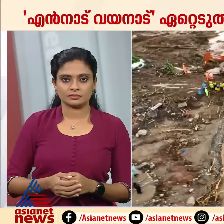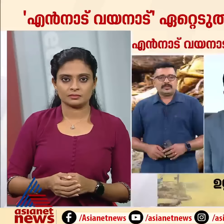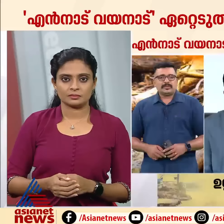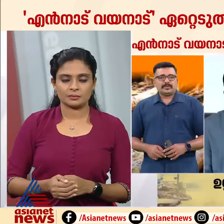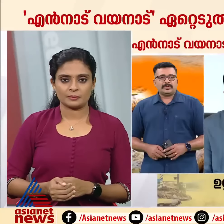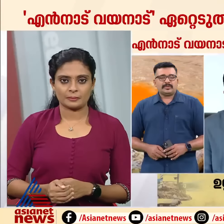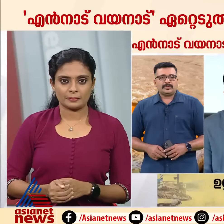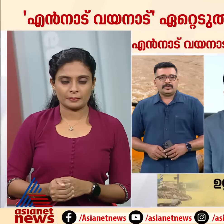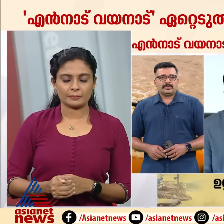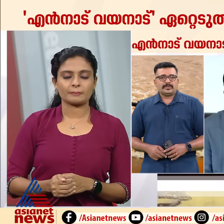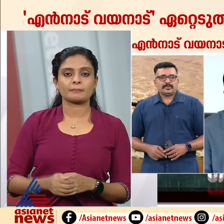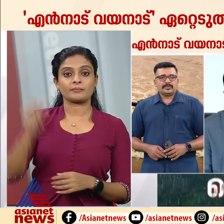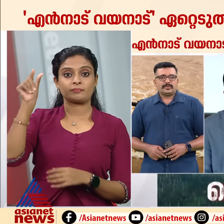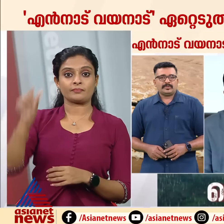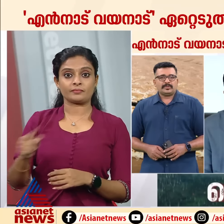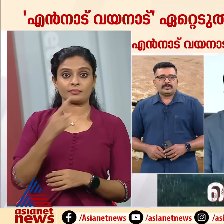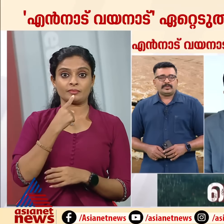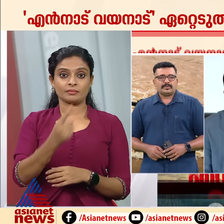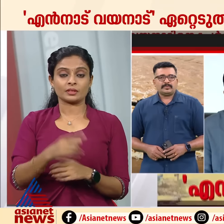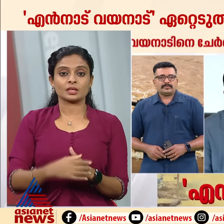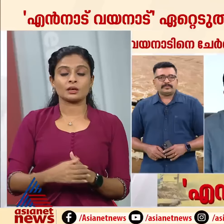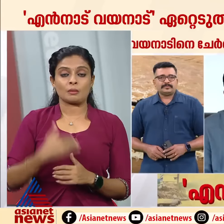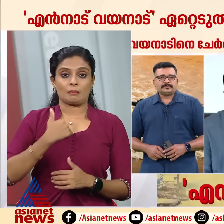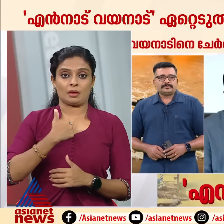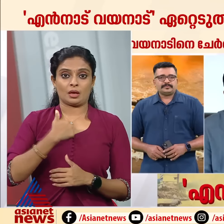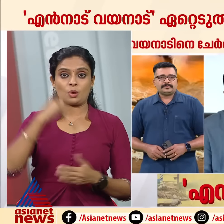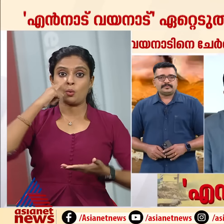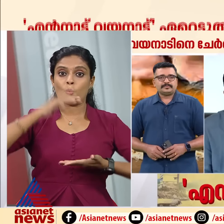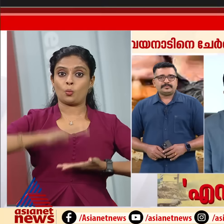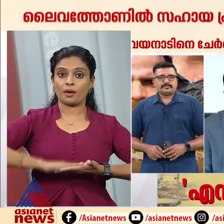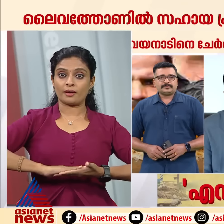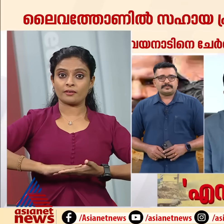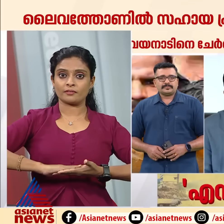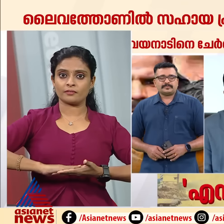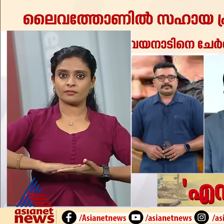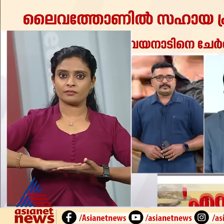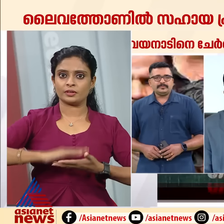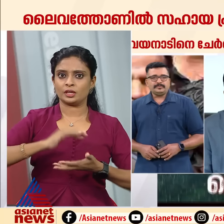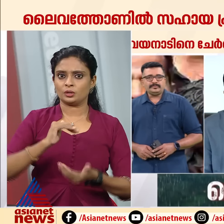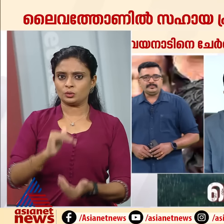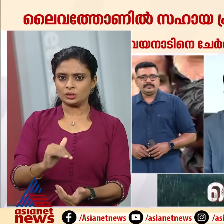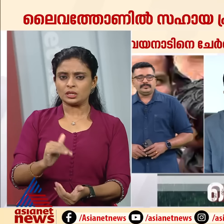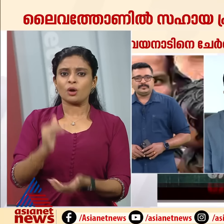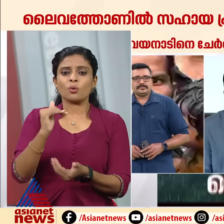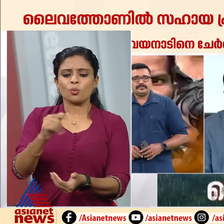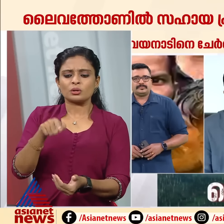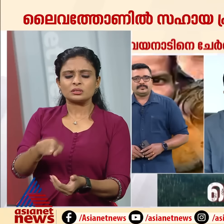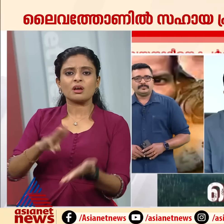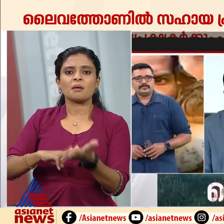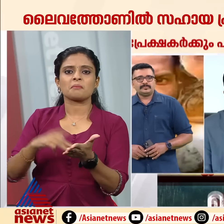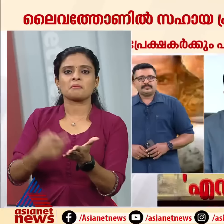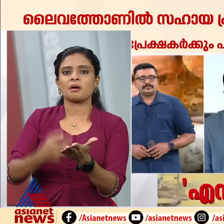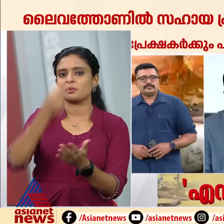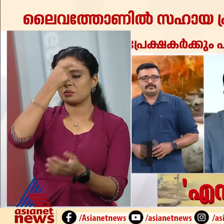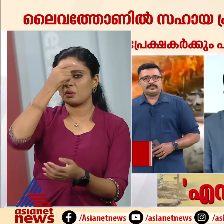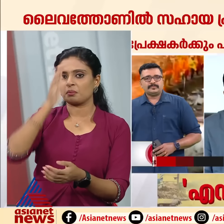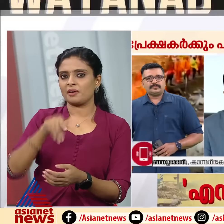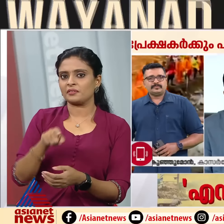ഞാനും എന്റെ വൈഫും എന്റെ കുഞ്ഞും ഫിസിക്കലി ഇതാണ്, എന്റെ കുഞ്ഞൊരു എംആറാണ്. എന്റെ വൈഫ്